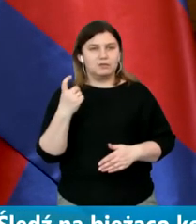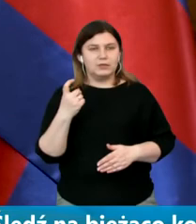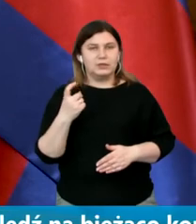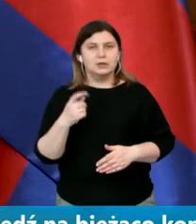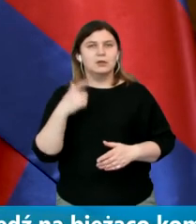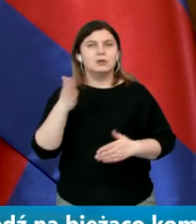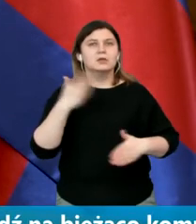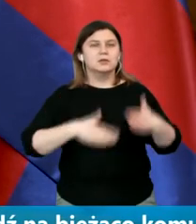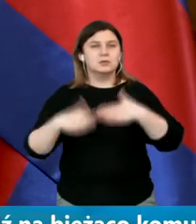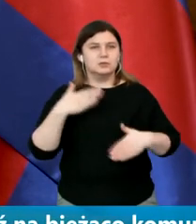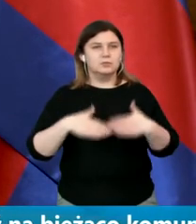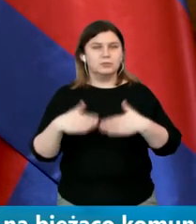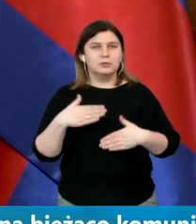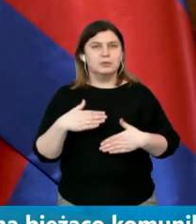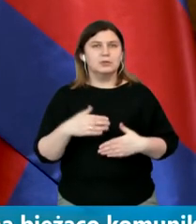z przyjemnością